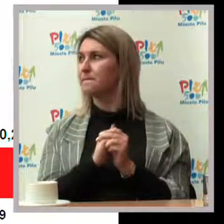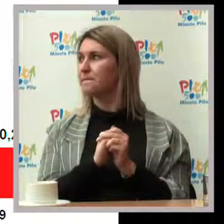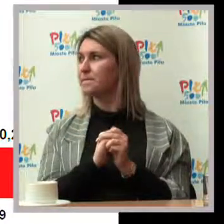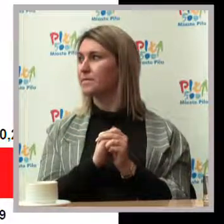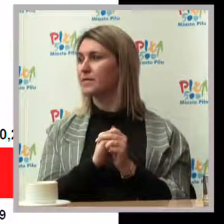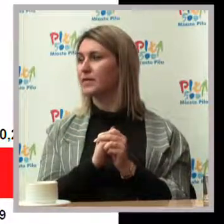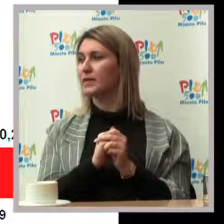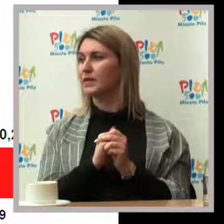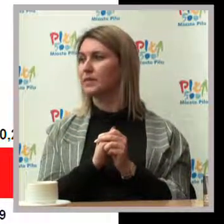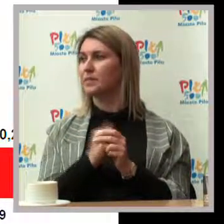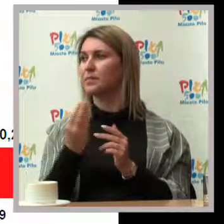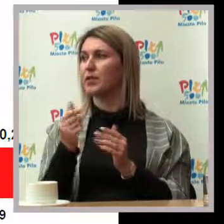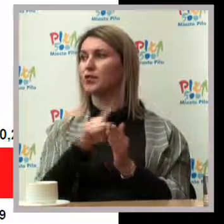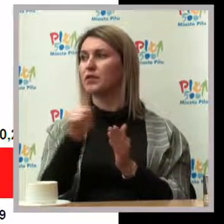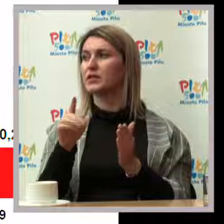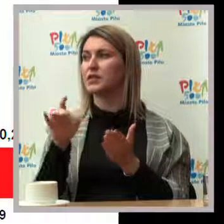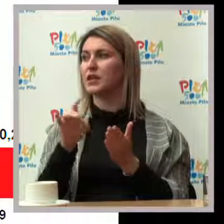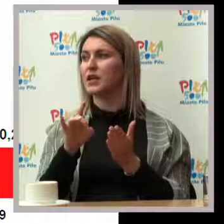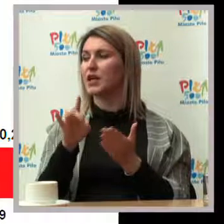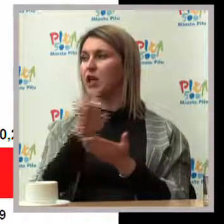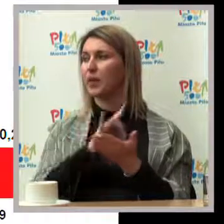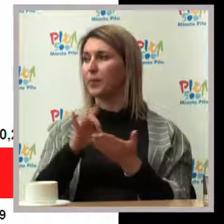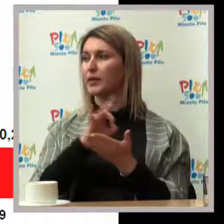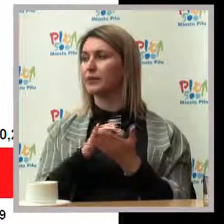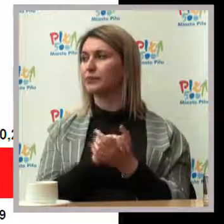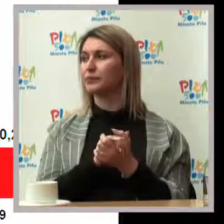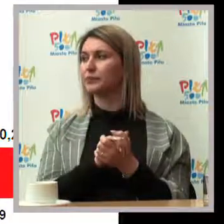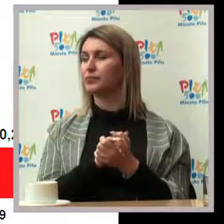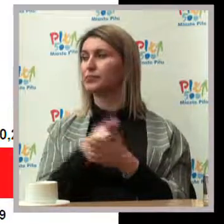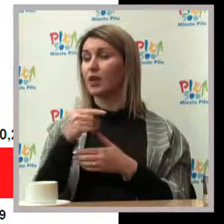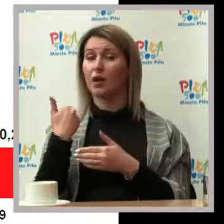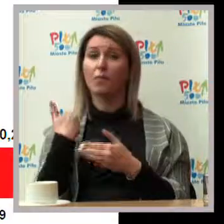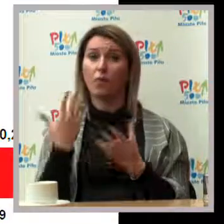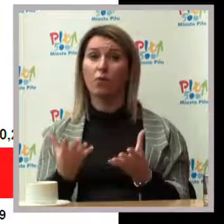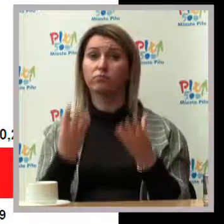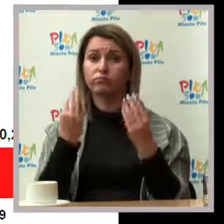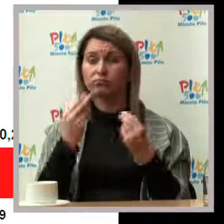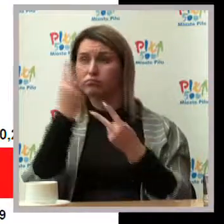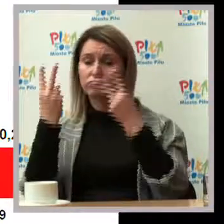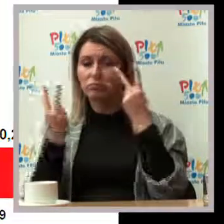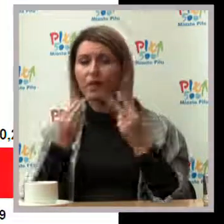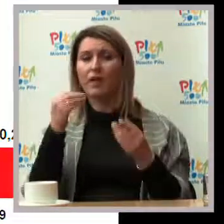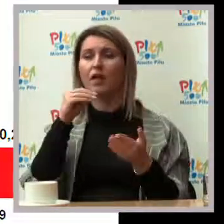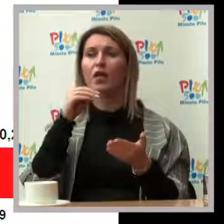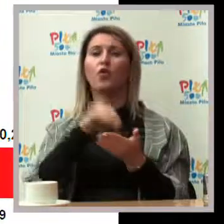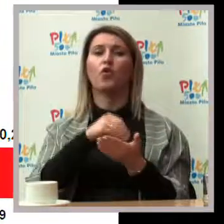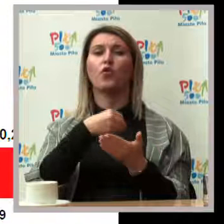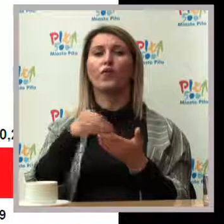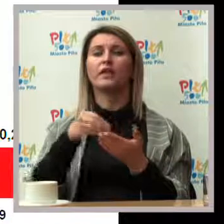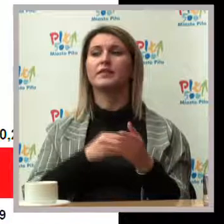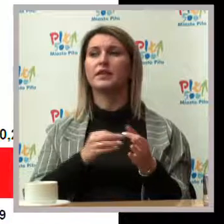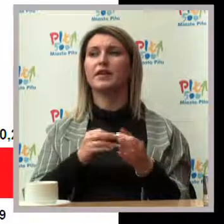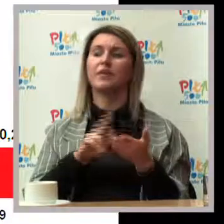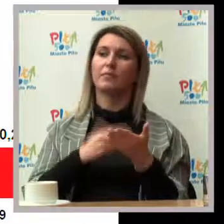dochodach z majątku gminy. Były oczywiście pozyskiwane dotacje majątkowe, na przykład na finansowanie